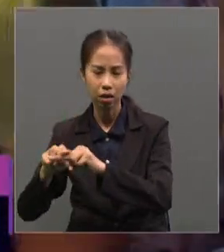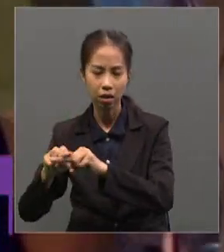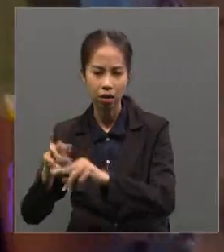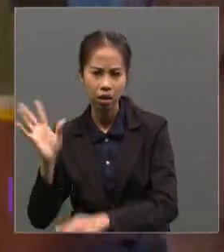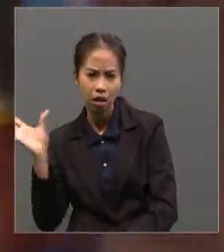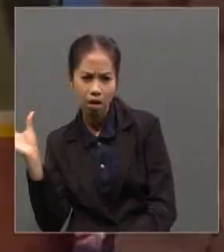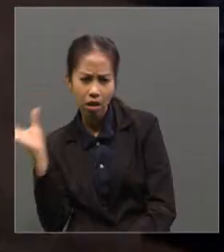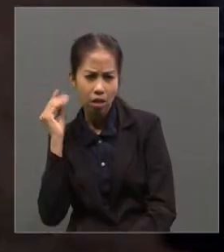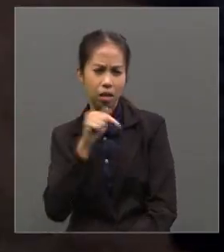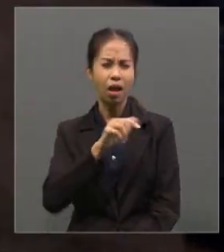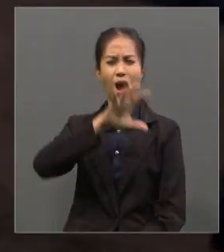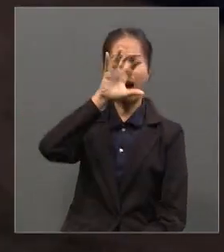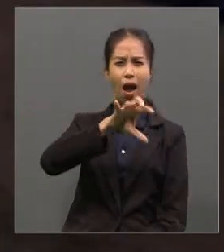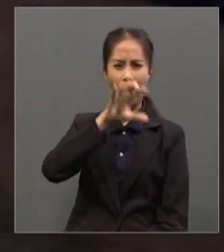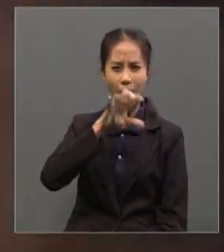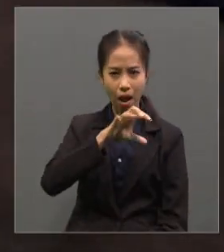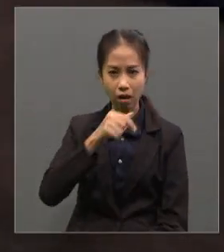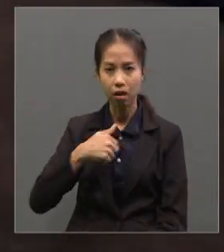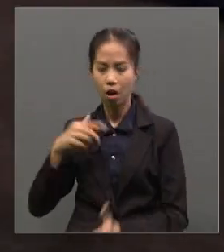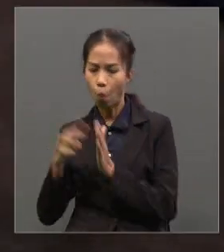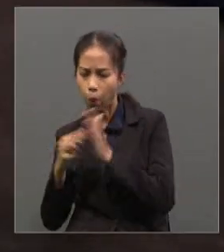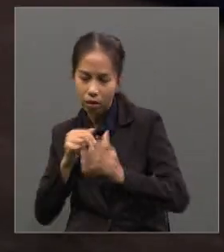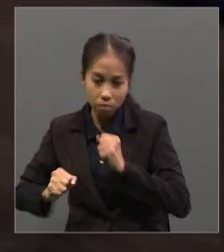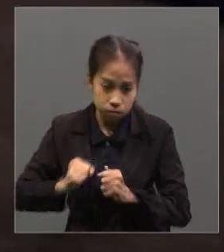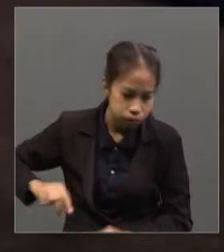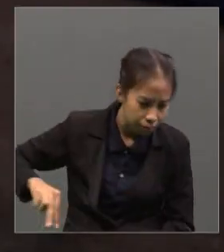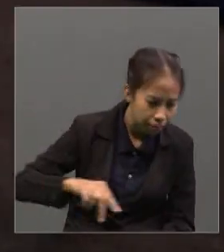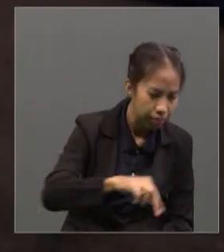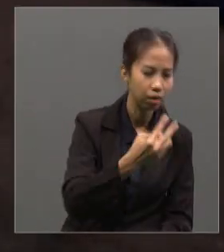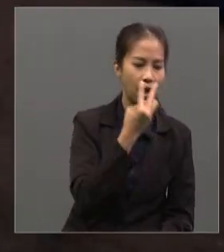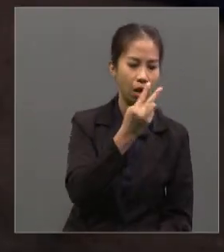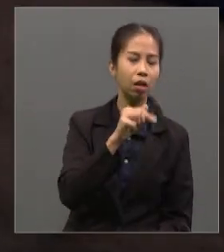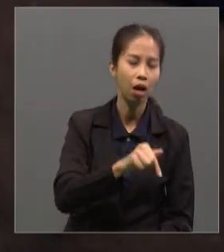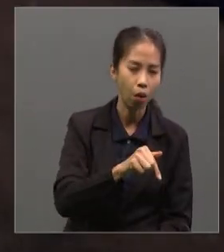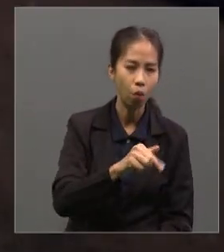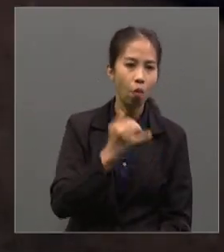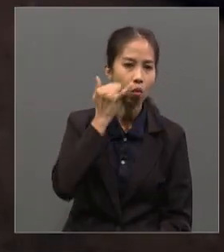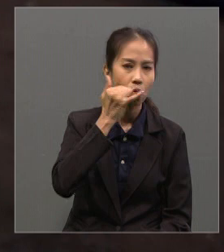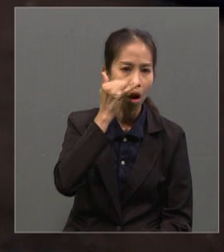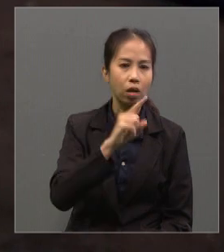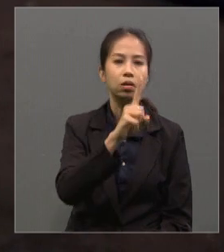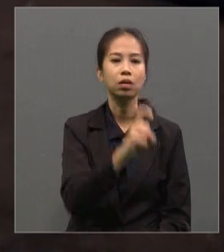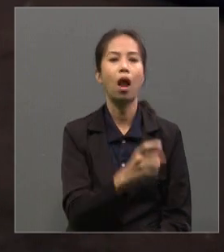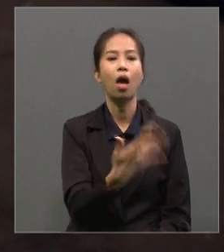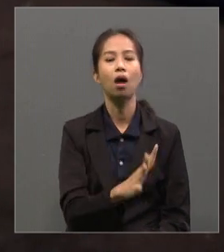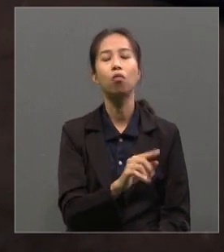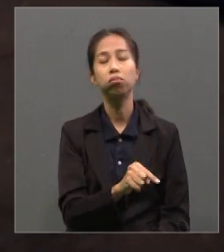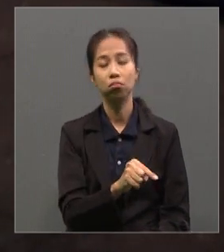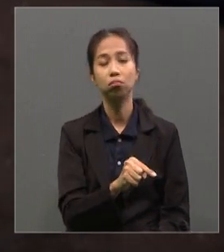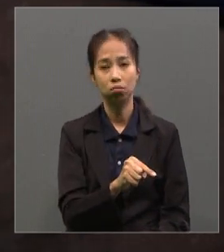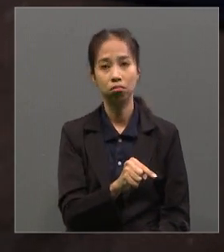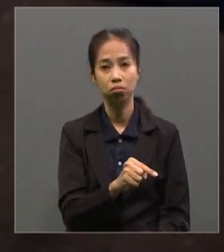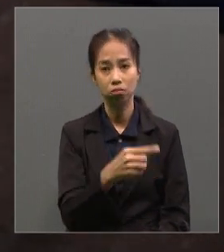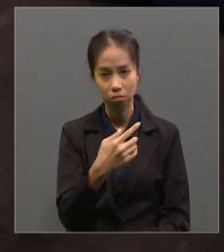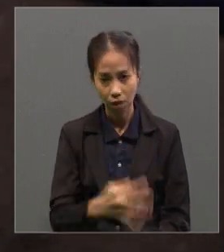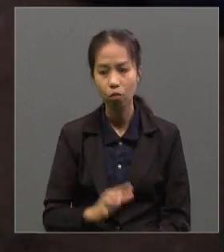นี่แหละร้องขึ้นมาจึงรีบวิ่งเข้าไปดูก็ไปพบว่าหญ้านอนเสียชีวิตอยู่บนเตียงแล้วค่ะส่วน